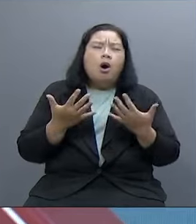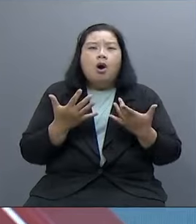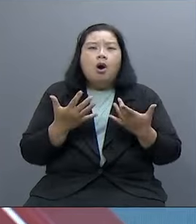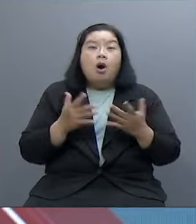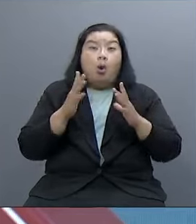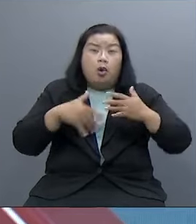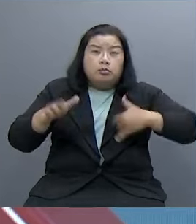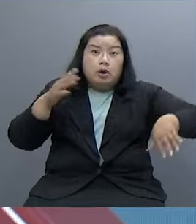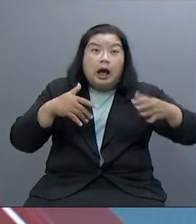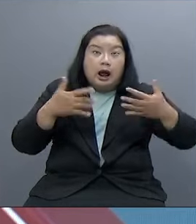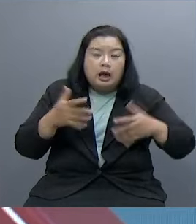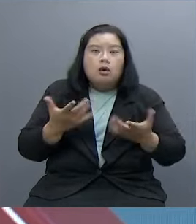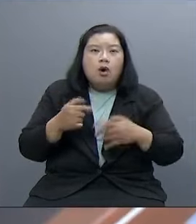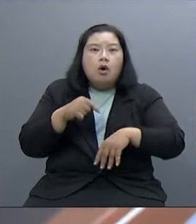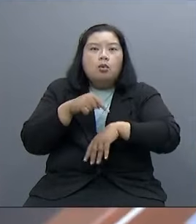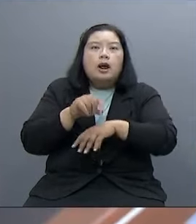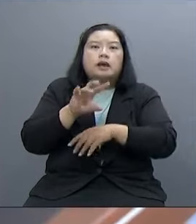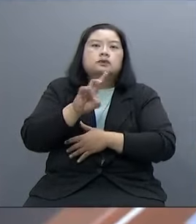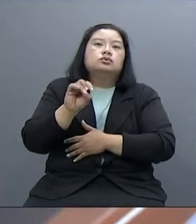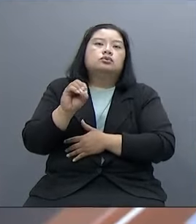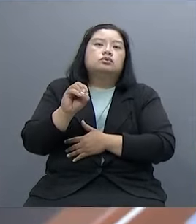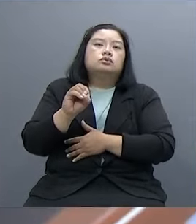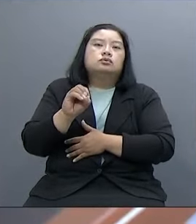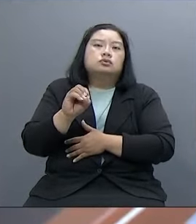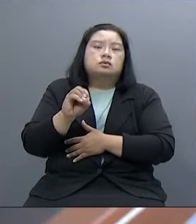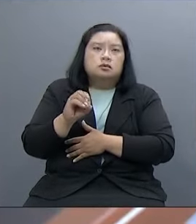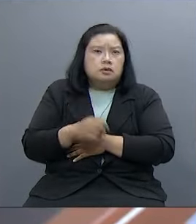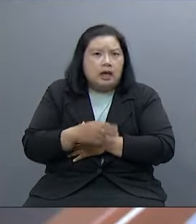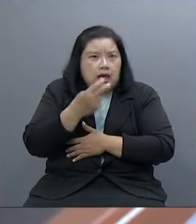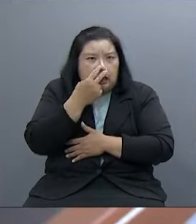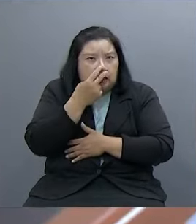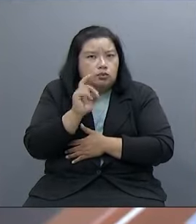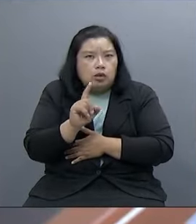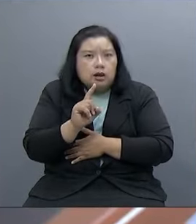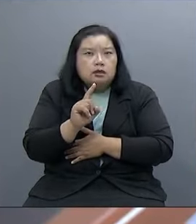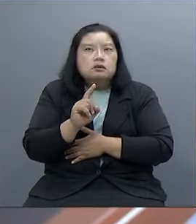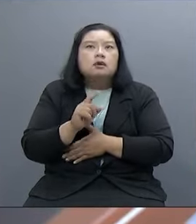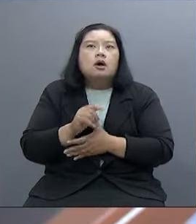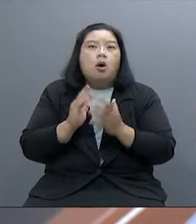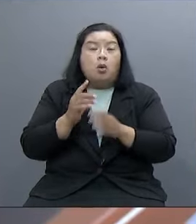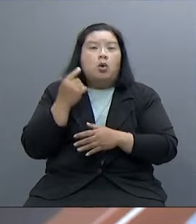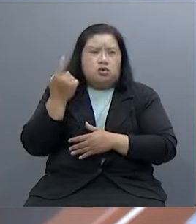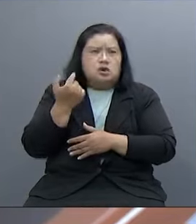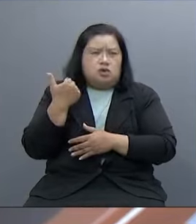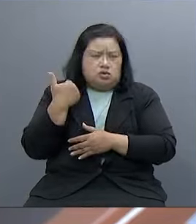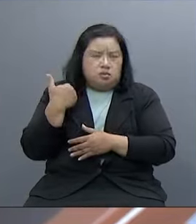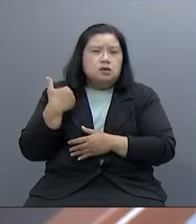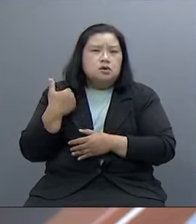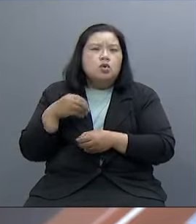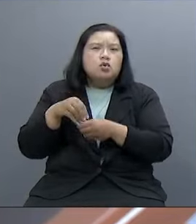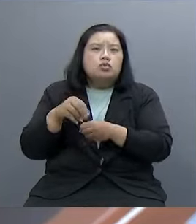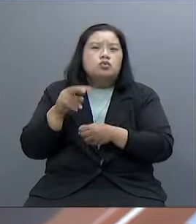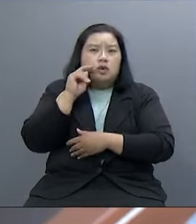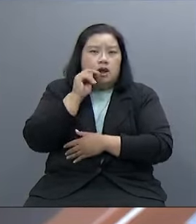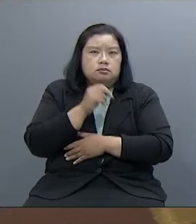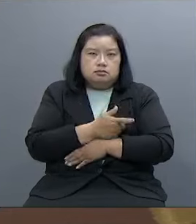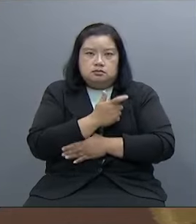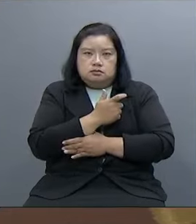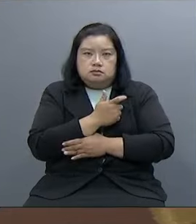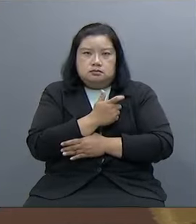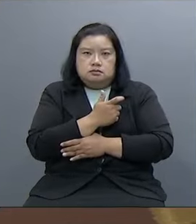งเช้า ใช่พอเจ้าหน้าที่เข้าไปเราก็ยังเห็นภาพที่ออกมาเลยว่านักท่องเที่ยวบางส่วนเนี่ยก็ยังคงถือปืนฉีดน้ำอยู่ เจ้าหน้าที่ก็ต้